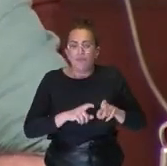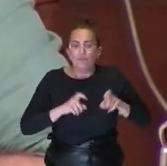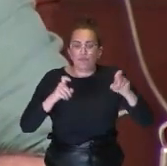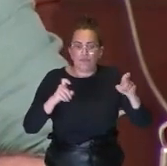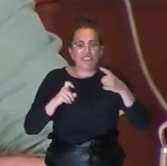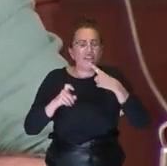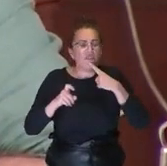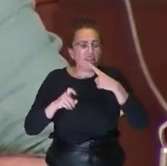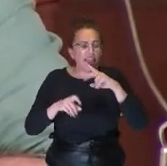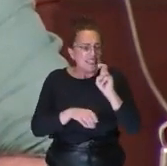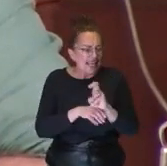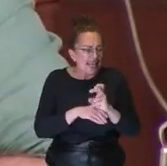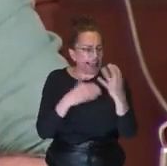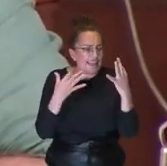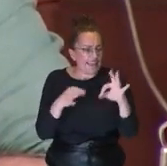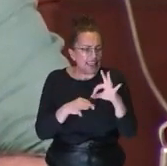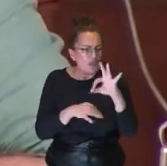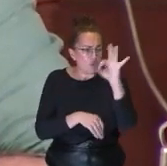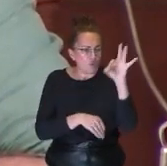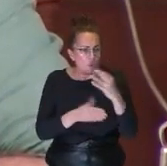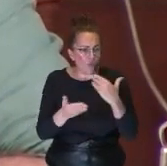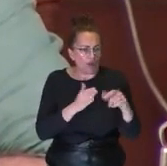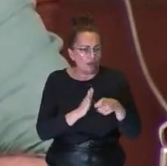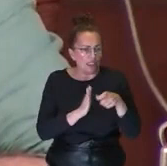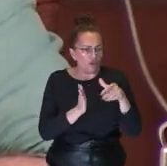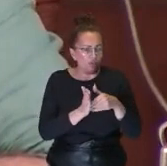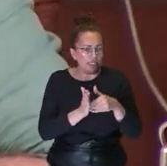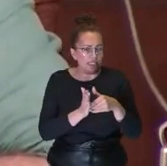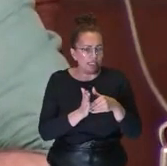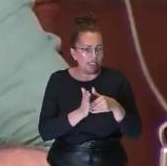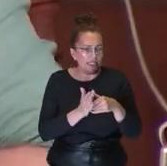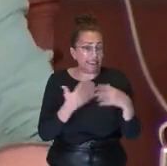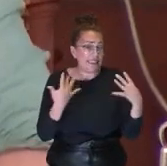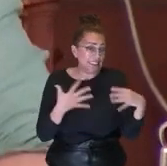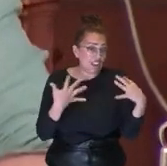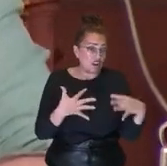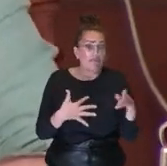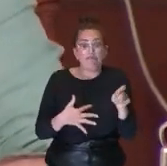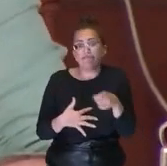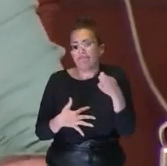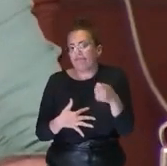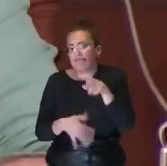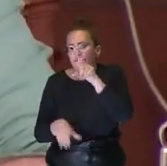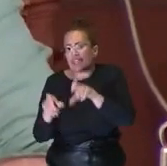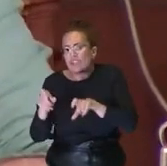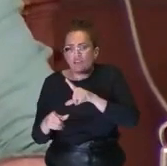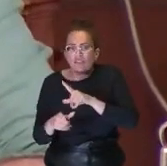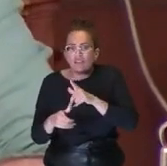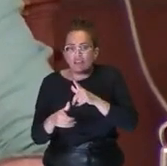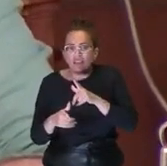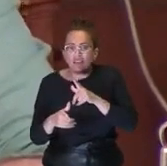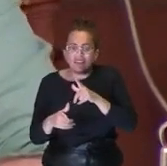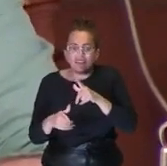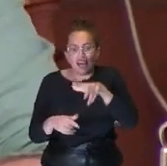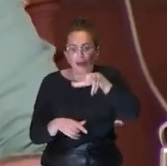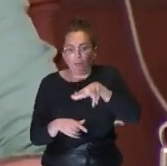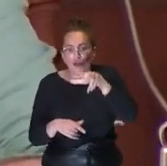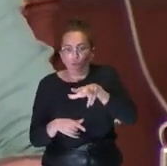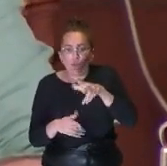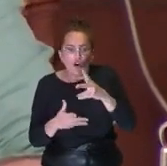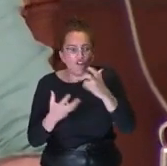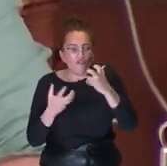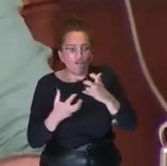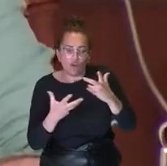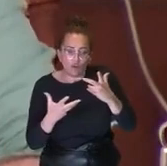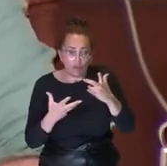plus qu'en 2019, ce qui a un impact considérable sur, bien sûr, la capacité à produire des logements. On a